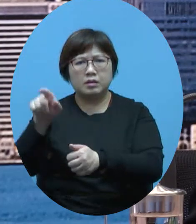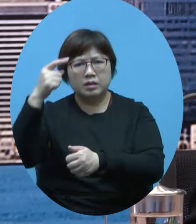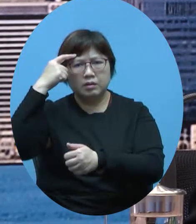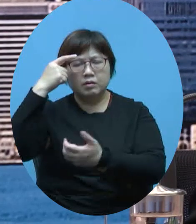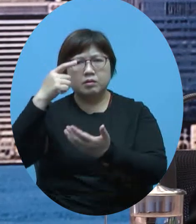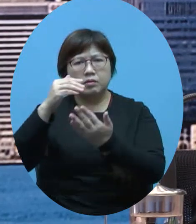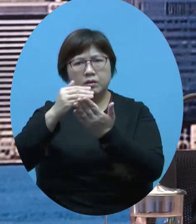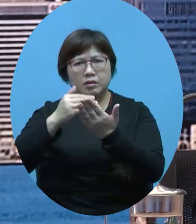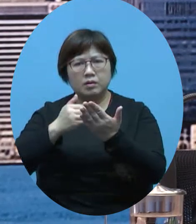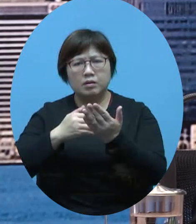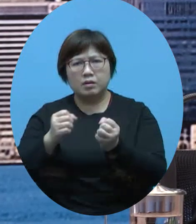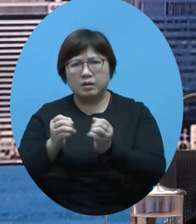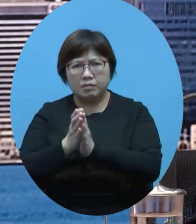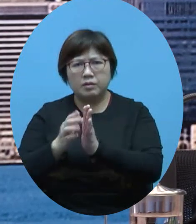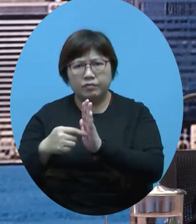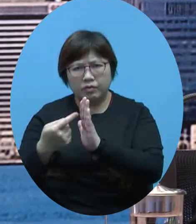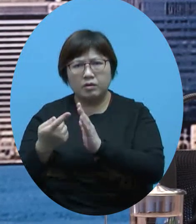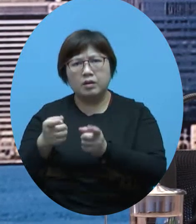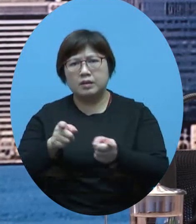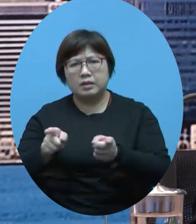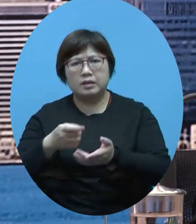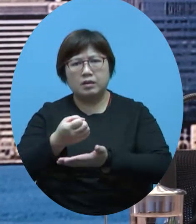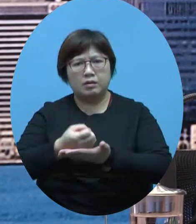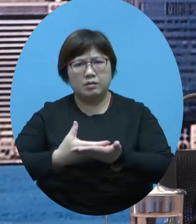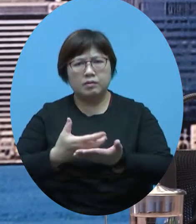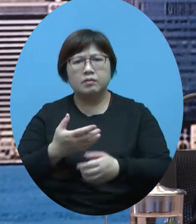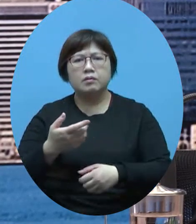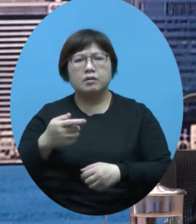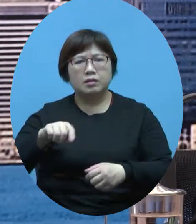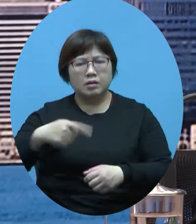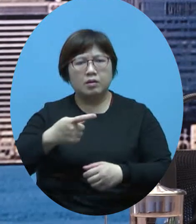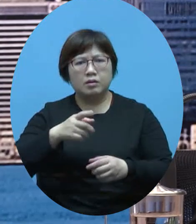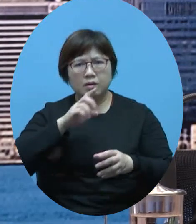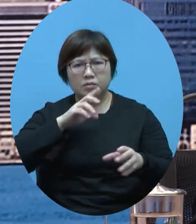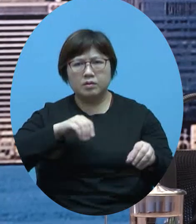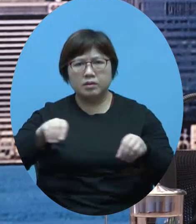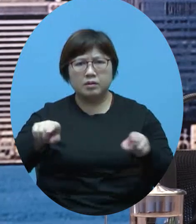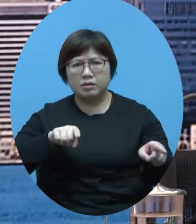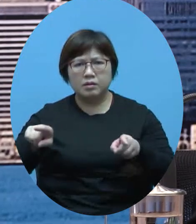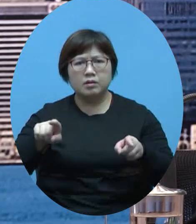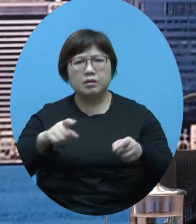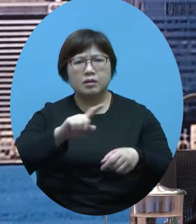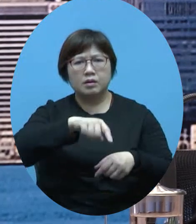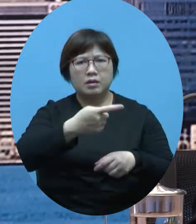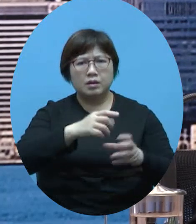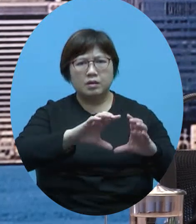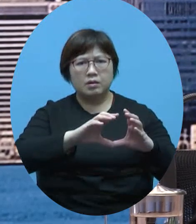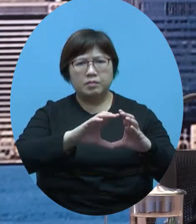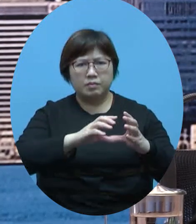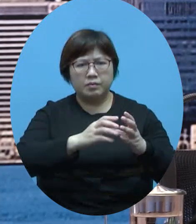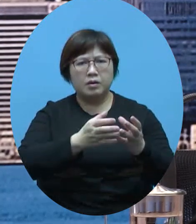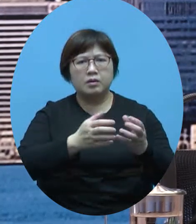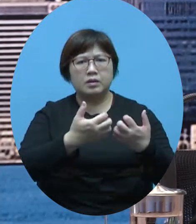程序和指引。另外呢，我們也都調動了一些額外一批醫療儀器啦，